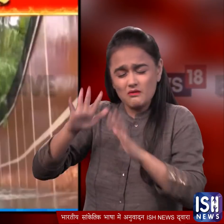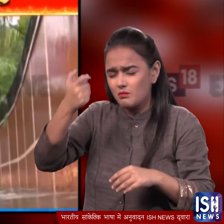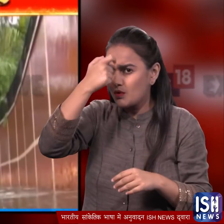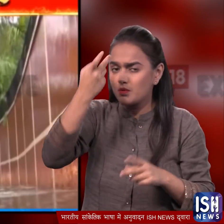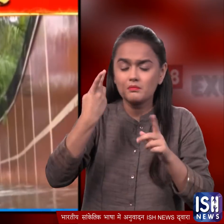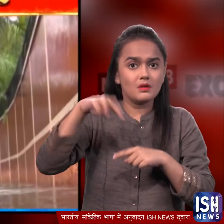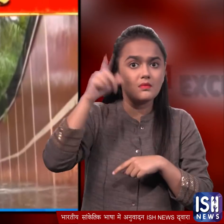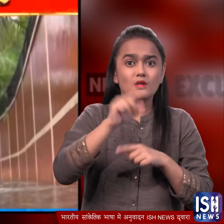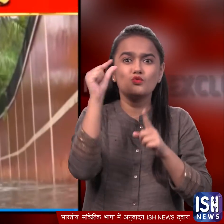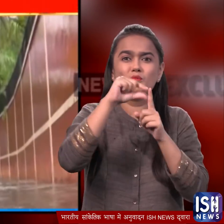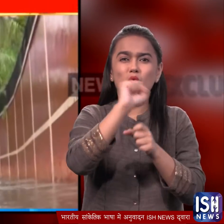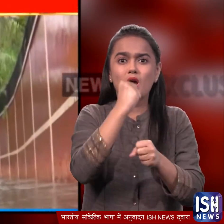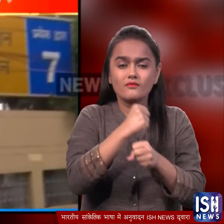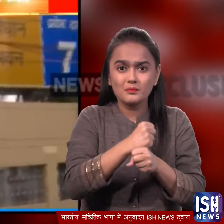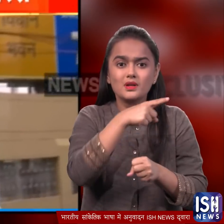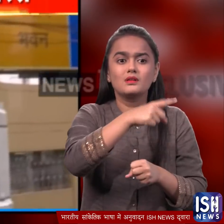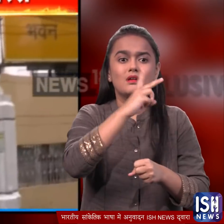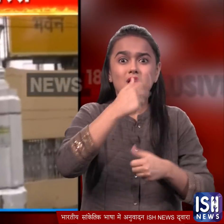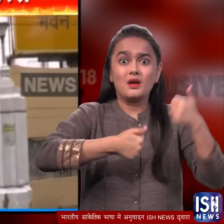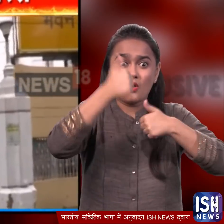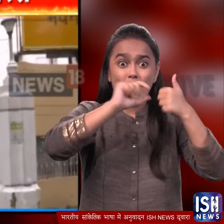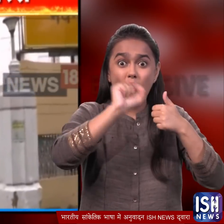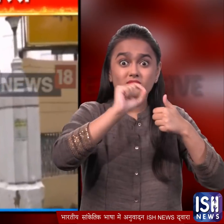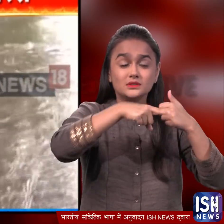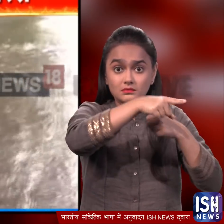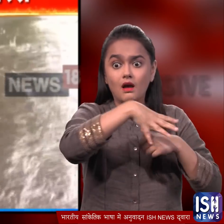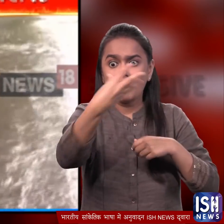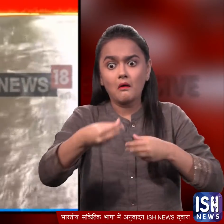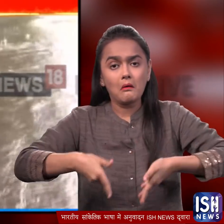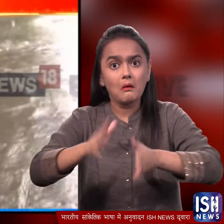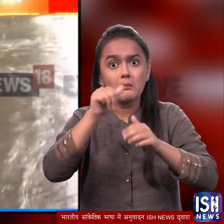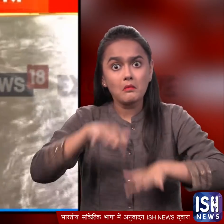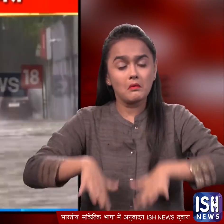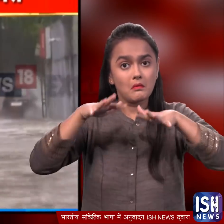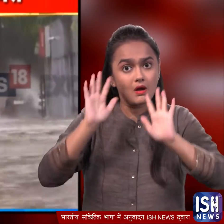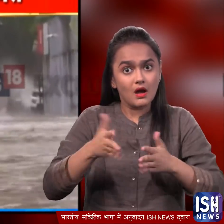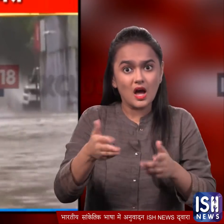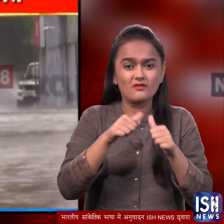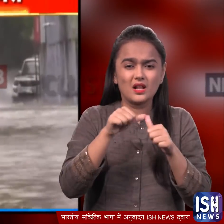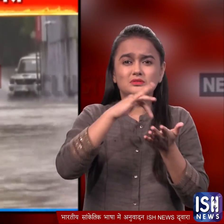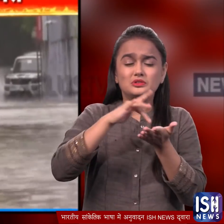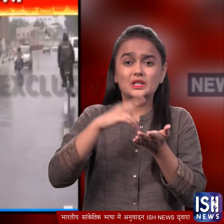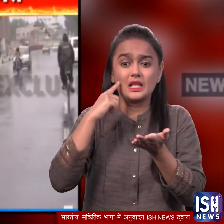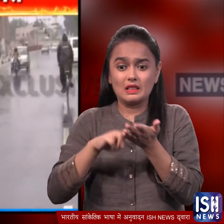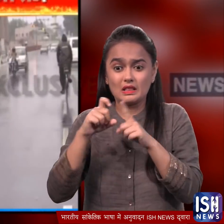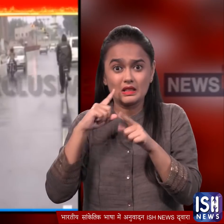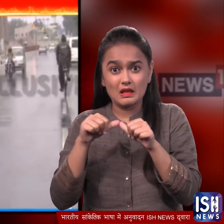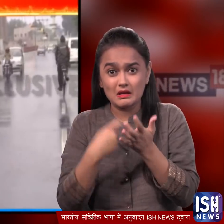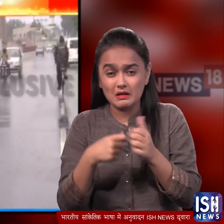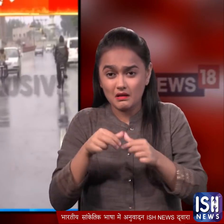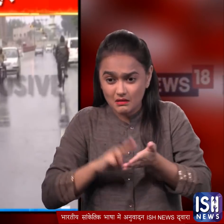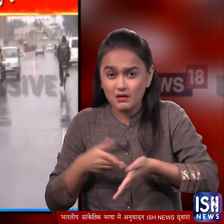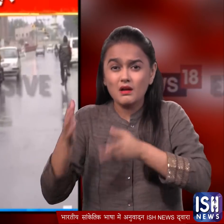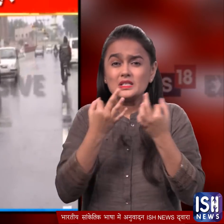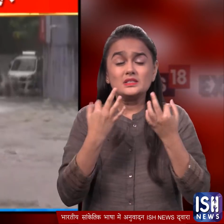हो गई। यूपी सरकार के कई बड़े दफ्तरों के बाहर भी पानी ने कब्जा जमा लिया। हजरतगंज, मॉल एवेन्यू, अलीगंज, इंदिरा नगर और मोती नगर समेत